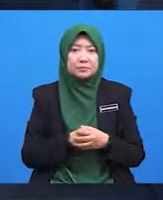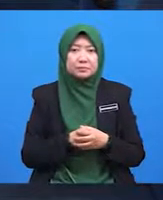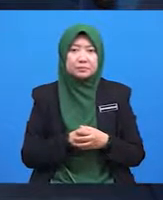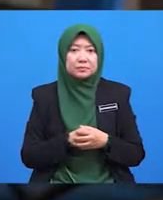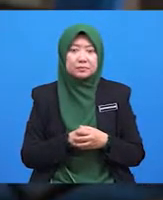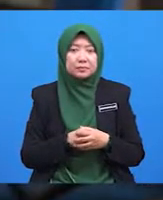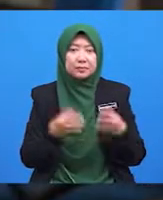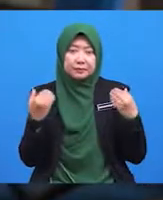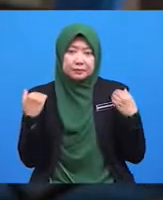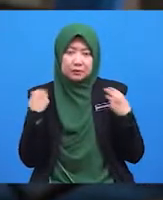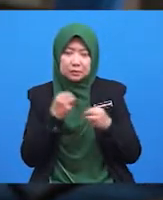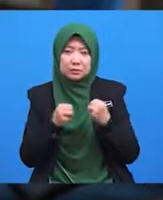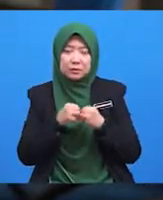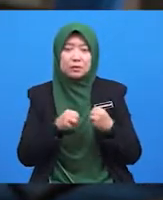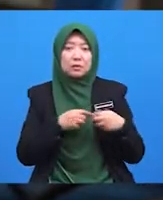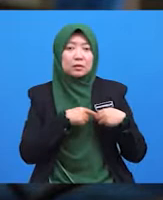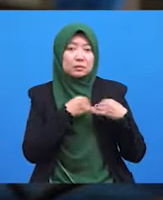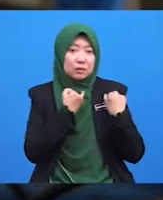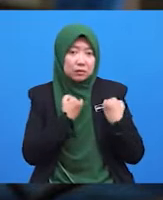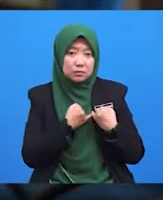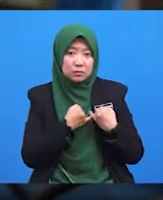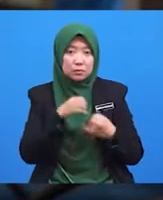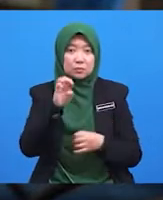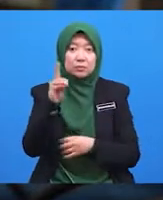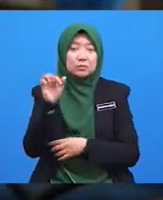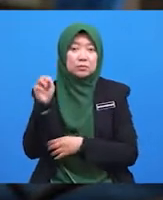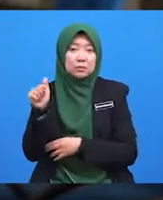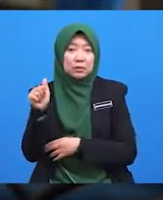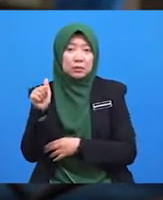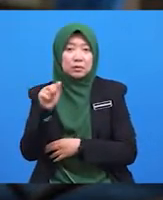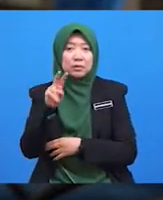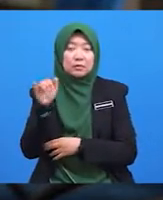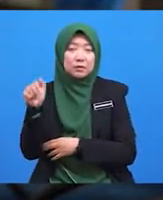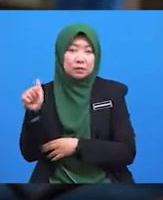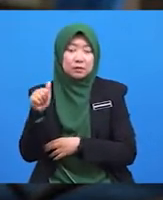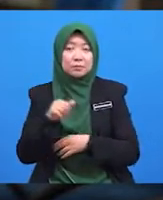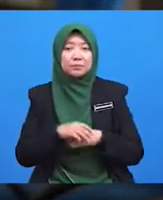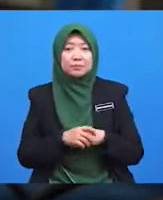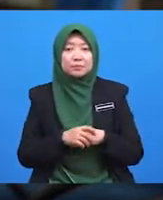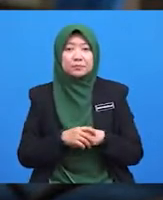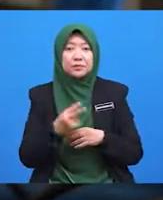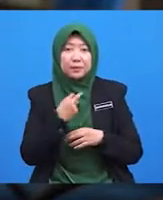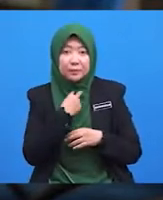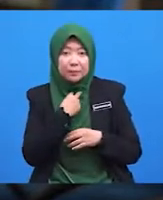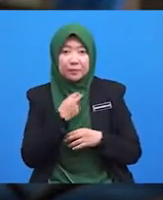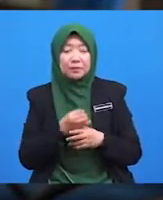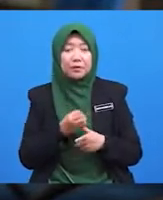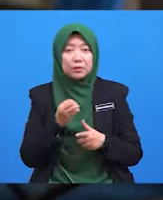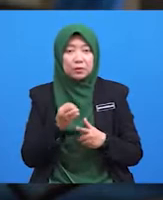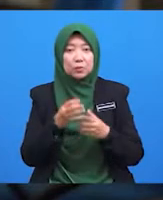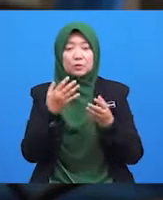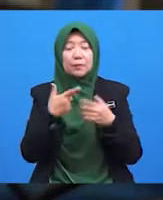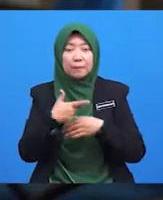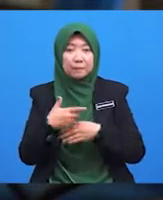adalah mengalami masalah jantung, edema, vena varicose, kehamilan atau